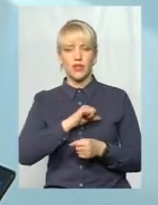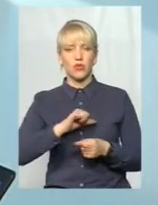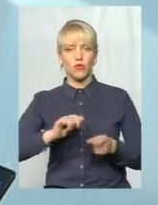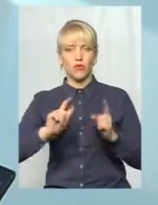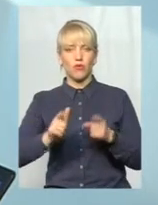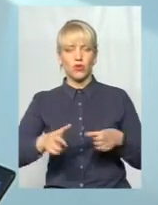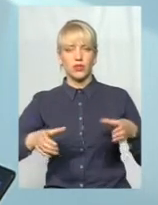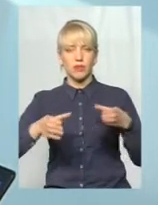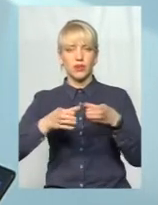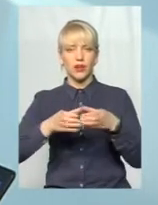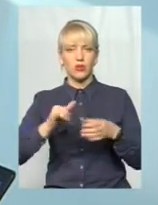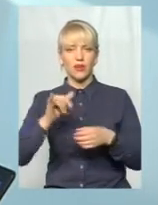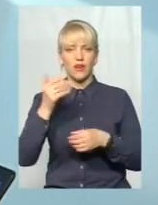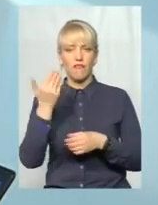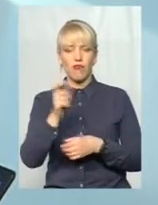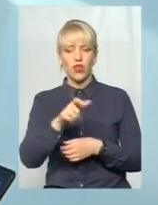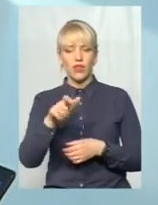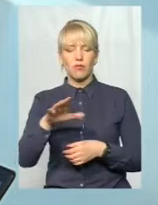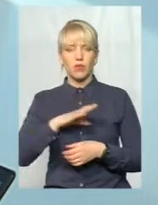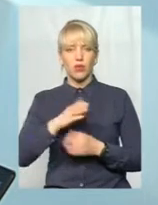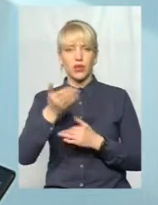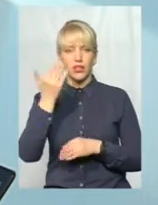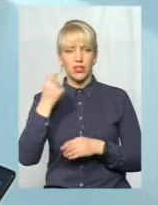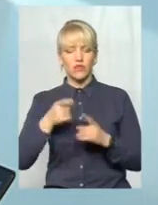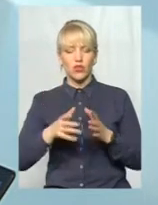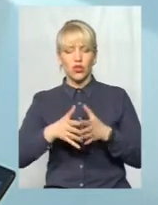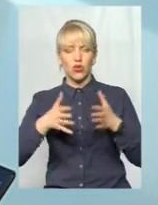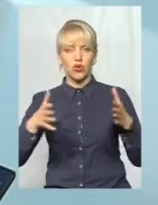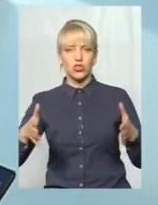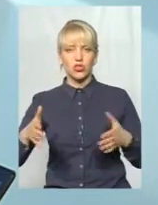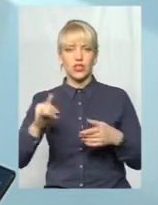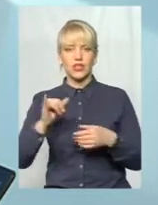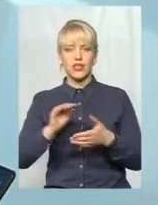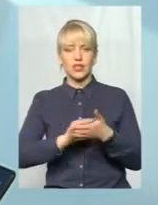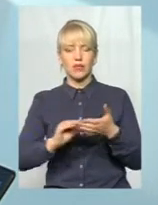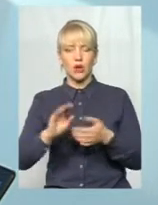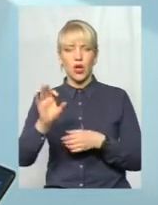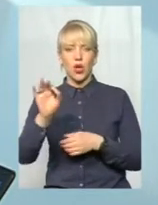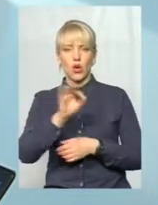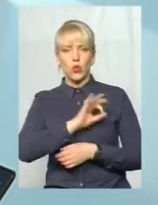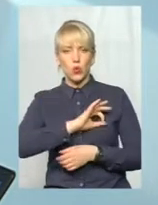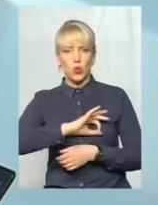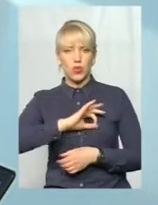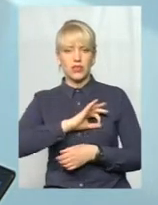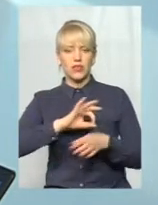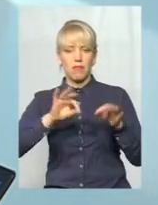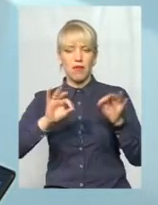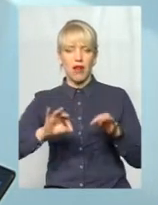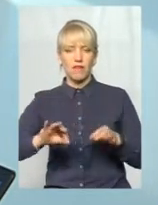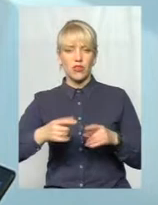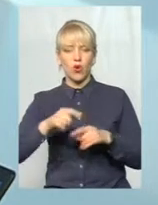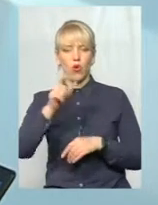батальйонах, вони були і раніше, але вони більш розширили і написали більш в юридично правильній площині щодо осіб,